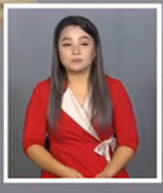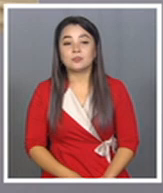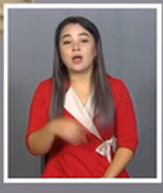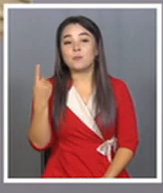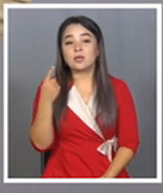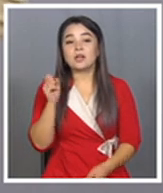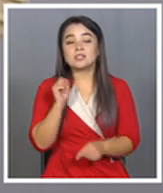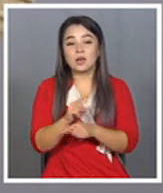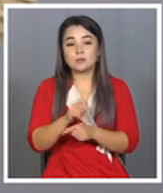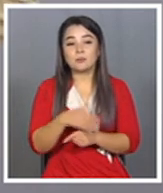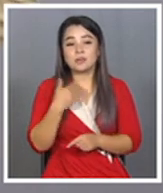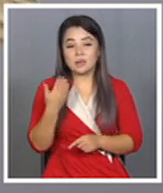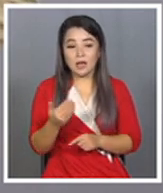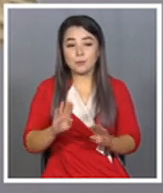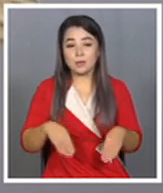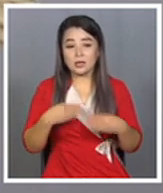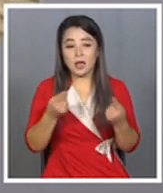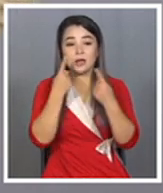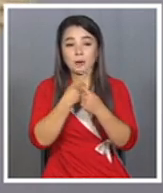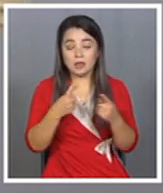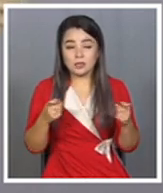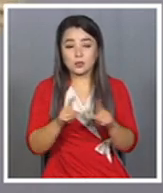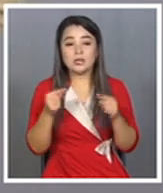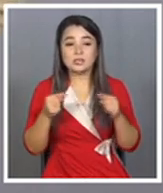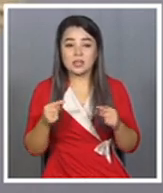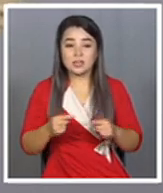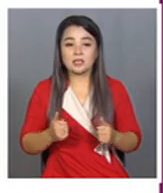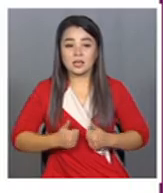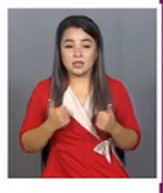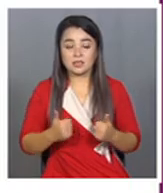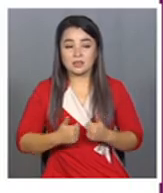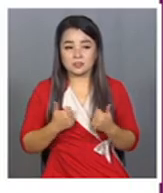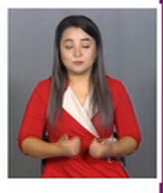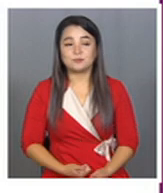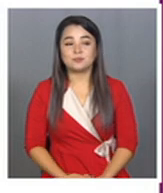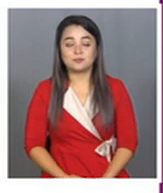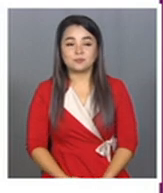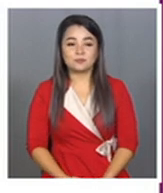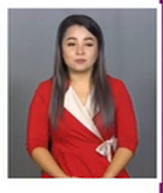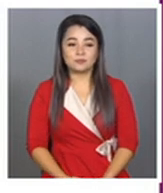Бірінші тапсырмада сіз берілген ақпараттарды сәйкестендіресіз.